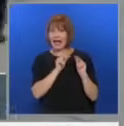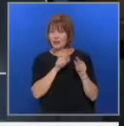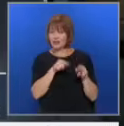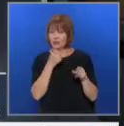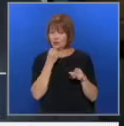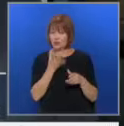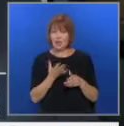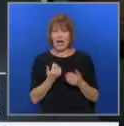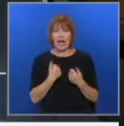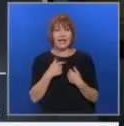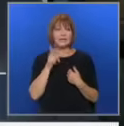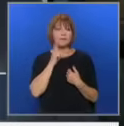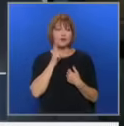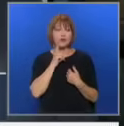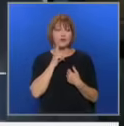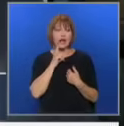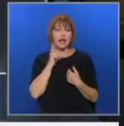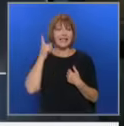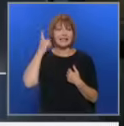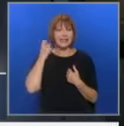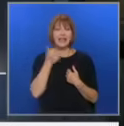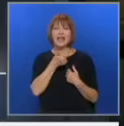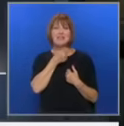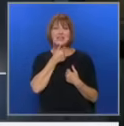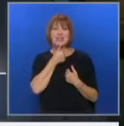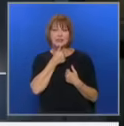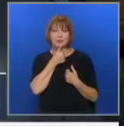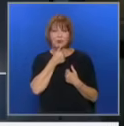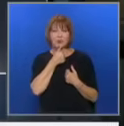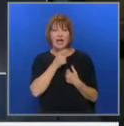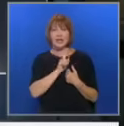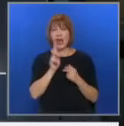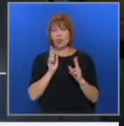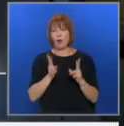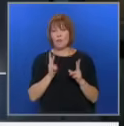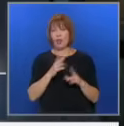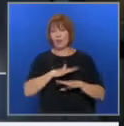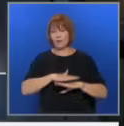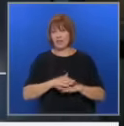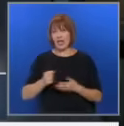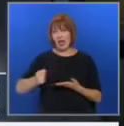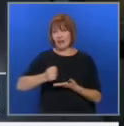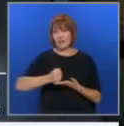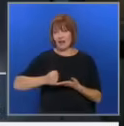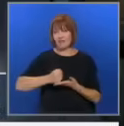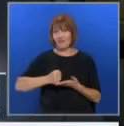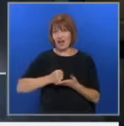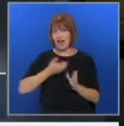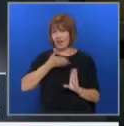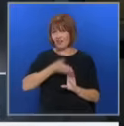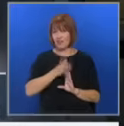случая. Аз съм човека, който се анализирах в събота за ненормалното поведение на трамвая и управляващия